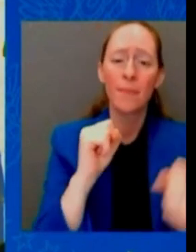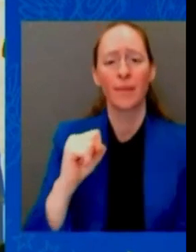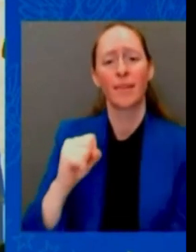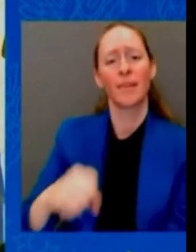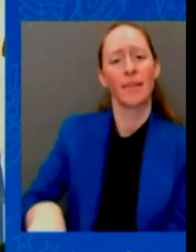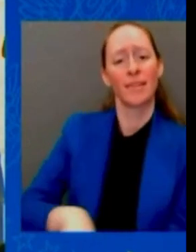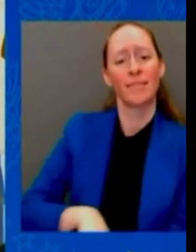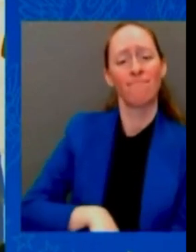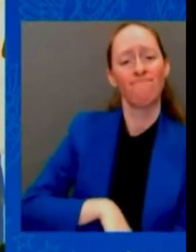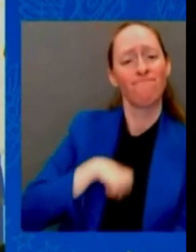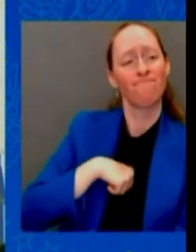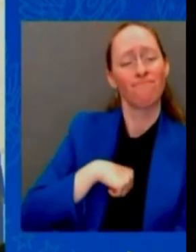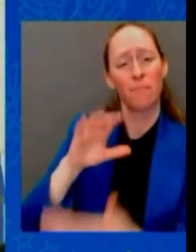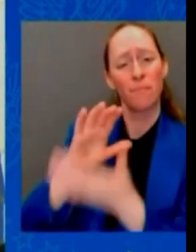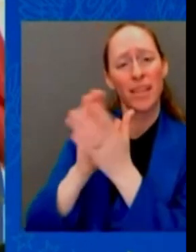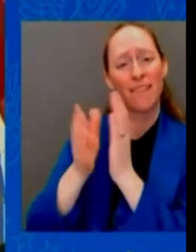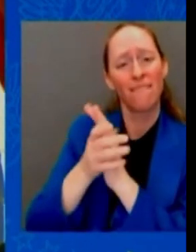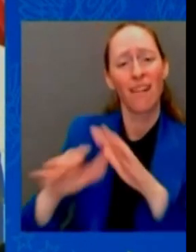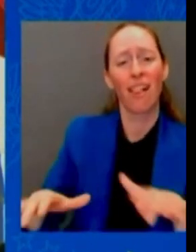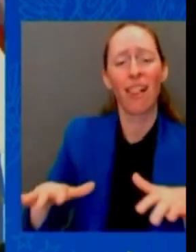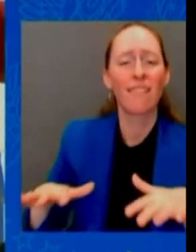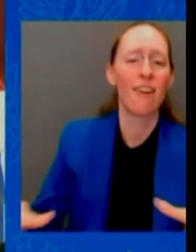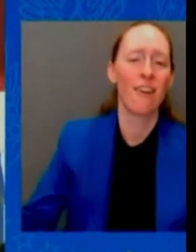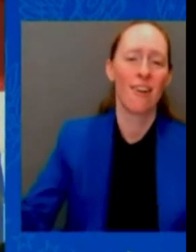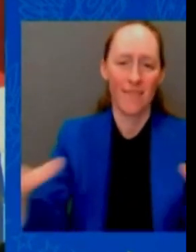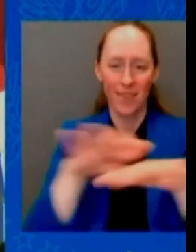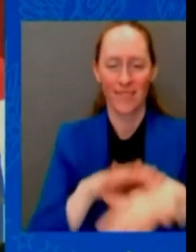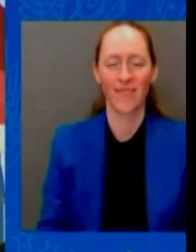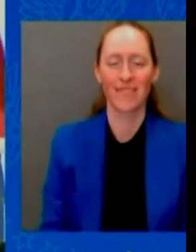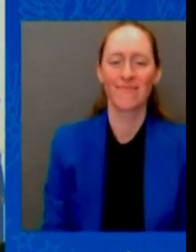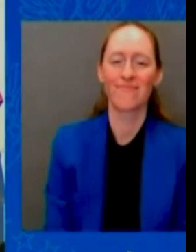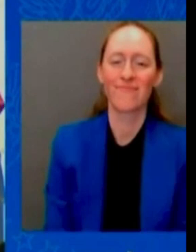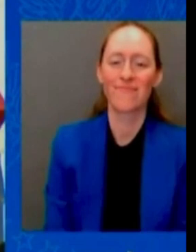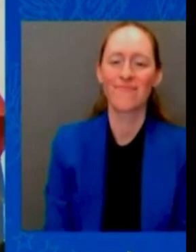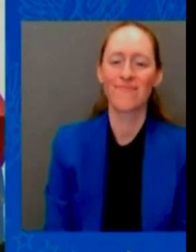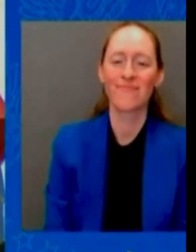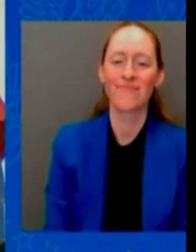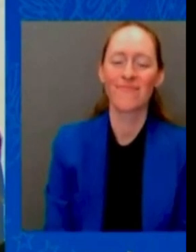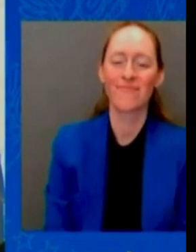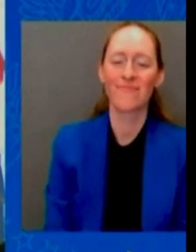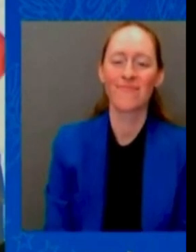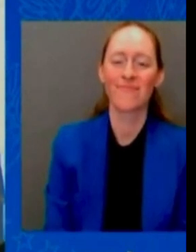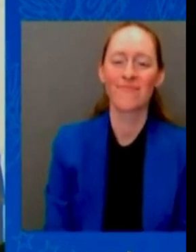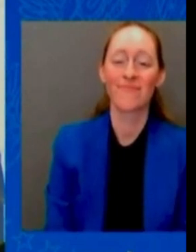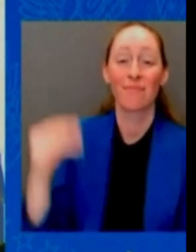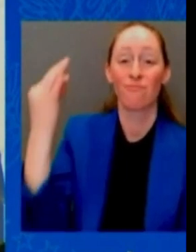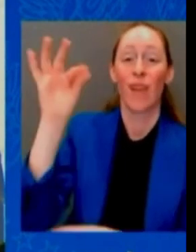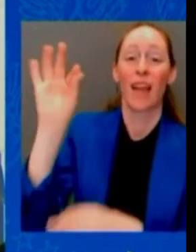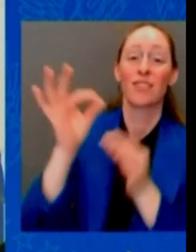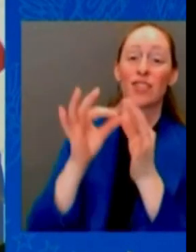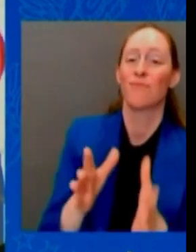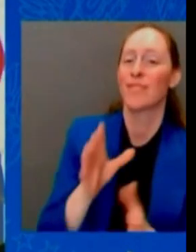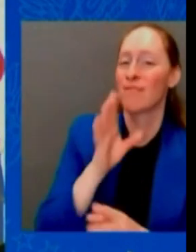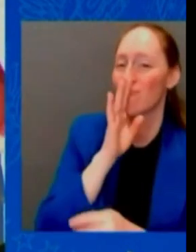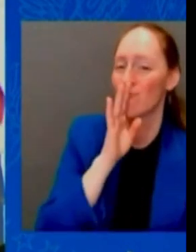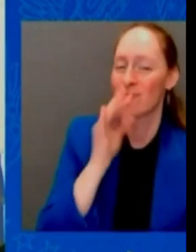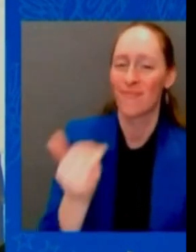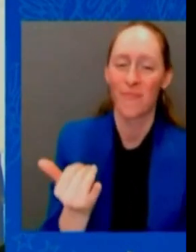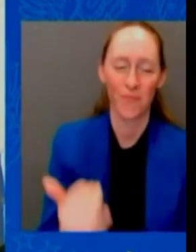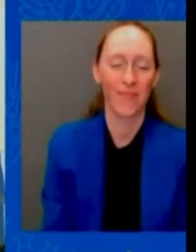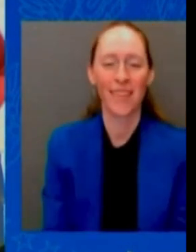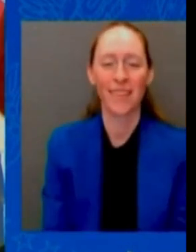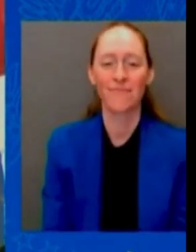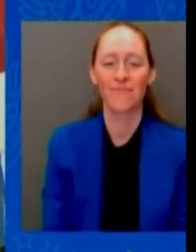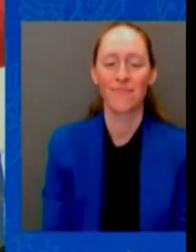déjà entendu parler du point d'inflexion que nous avons atteint dans l'histoire et sur la façon dont les choix que nous faisons aujourd'hui et dans les années à